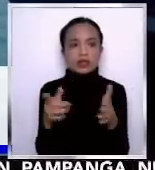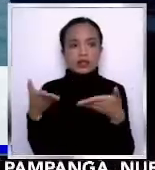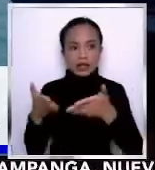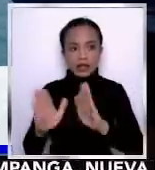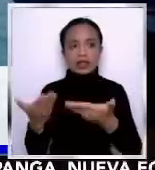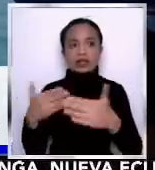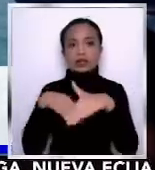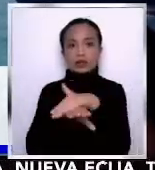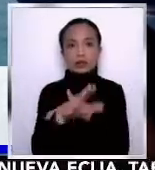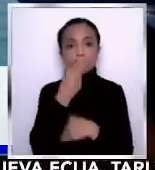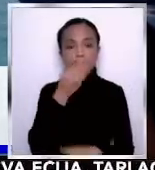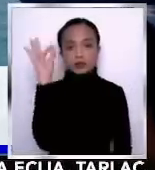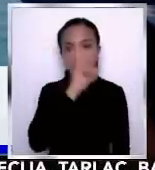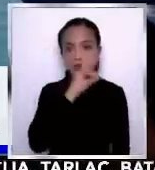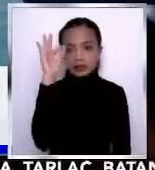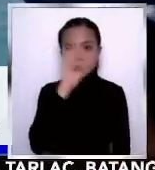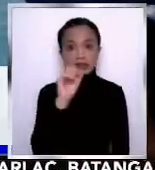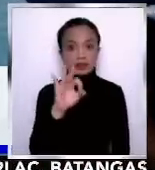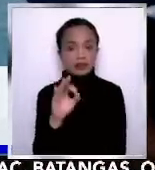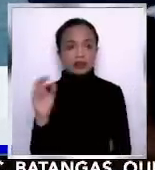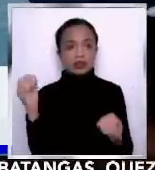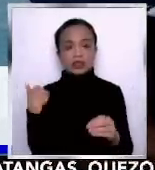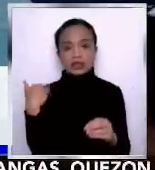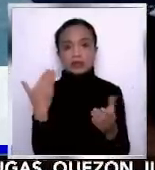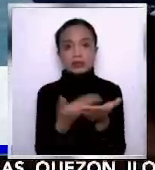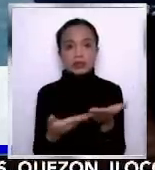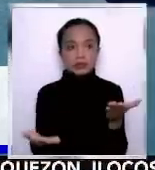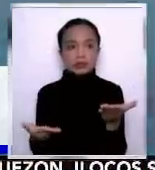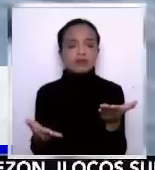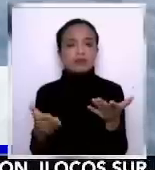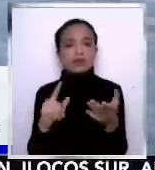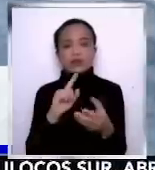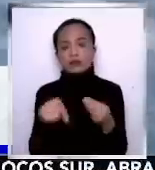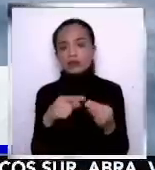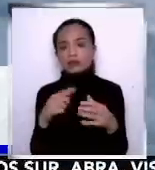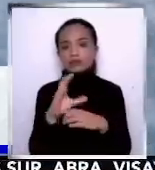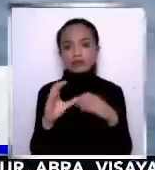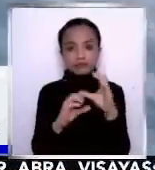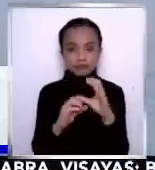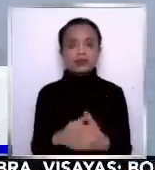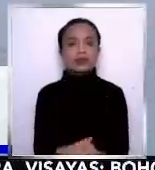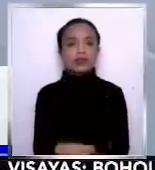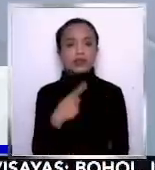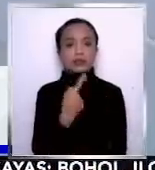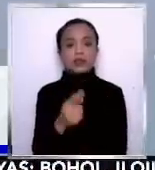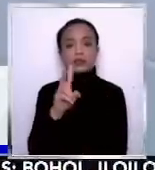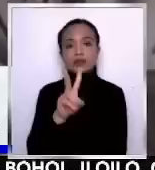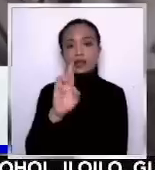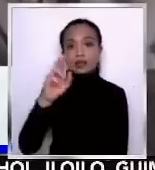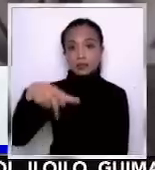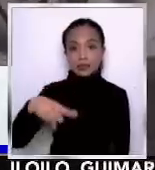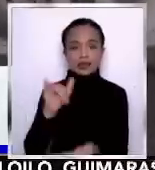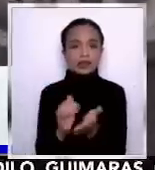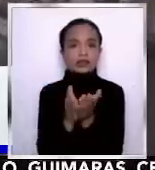ang mga Pilipino hanggat wala itong materyales dala sa anumang construction. Ang BRP Sierra Madre ang barko ng Philippine Navy